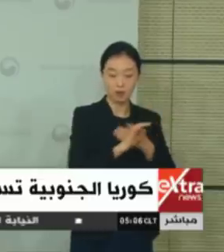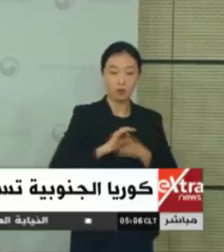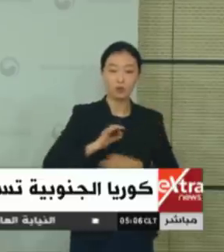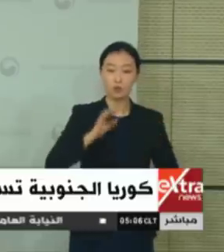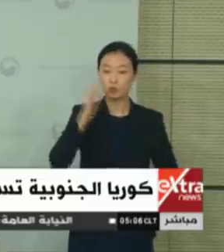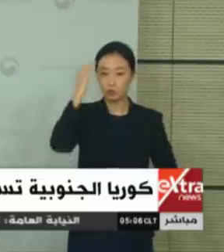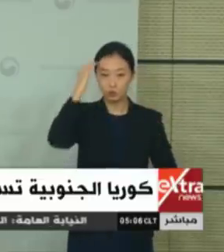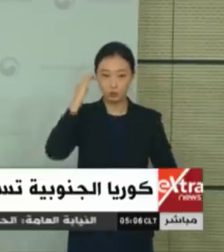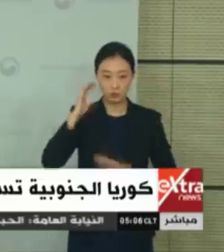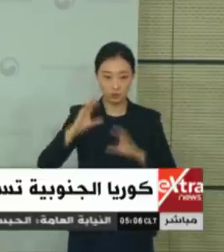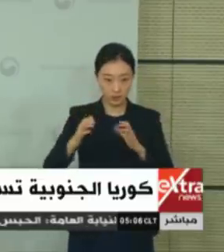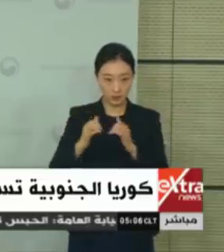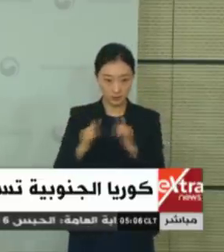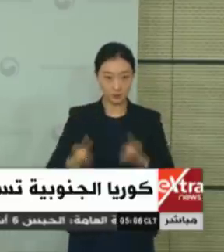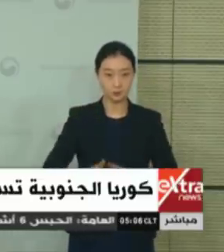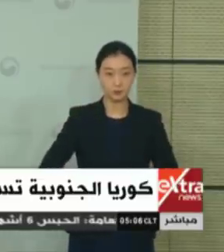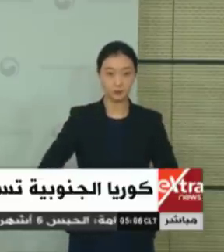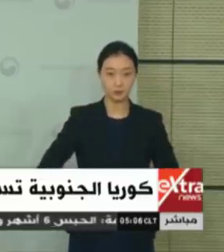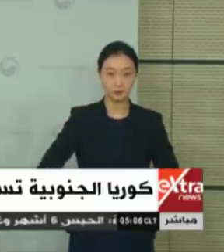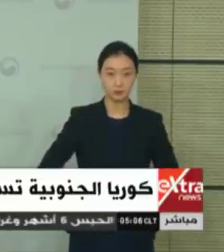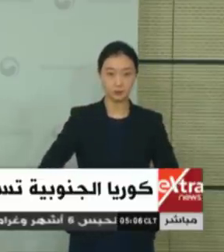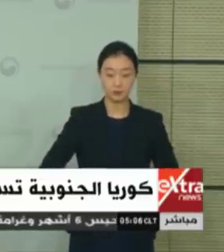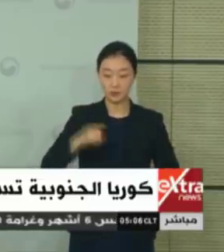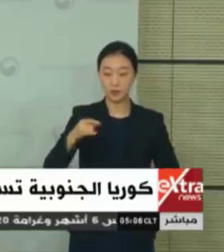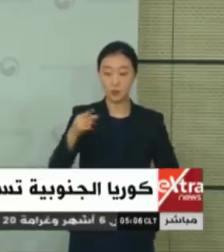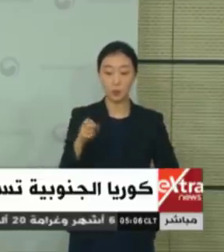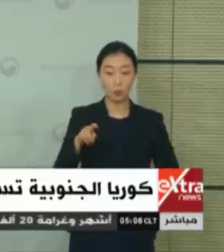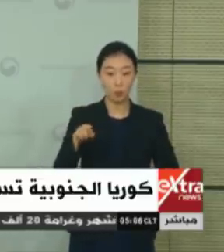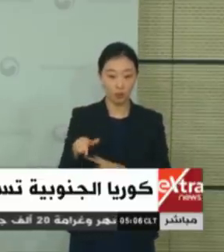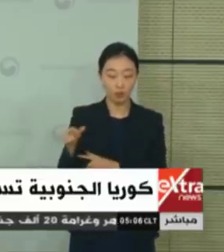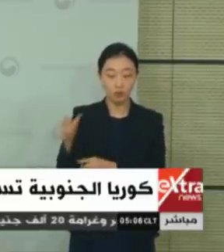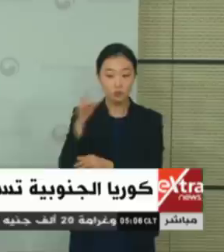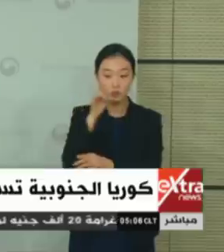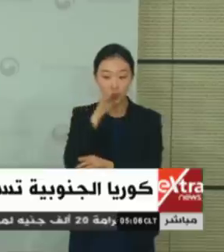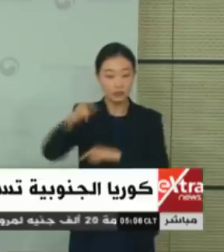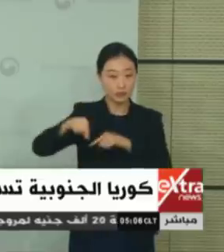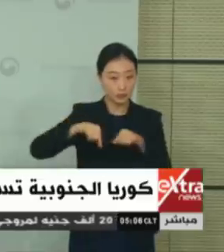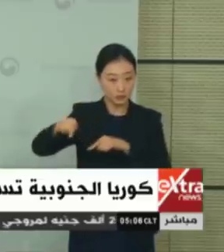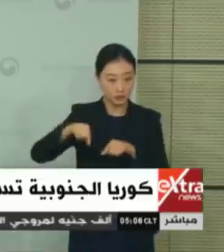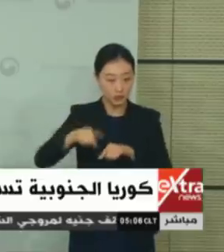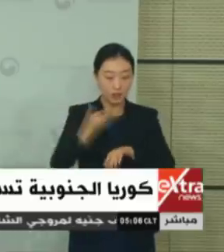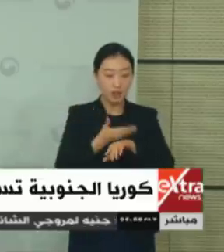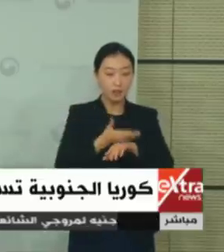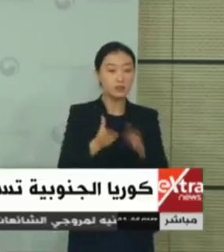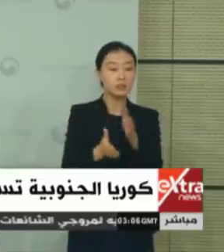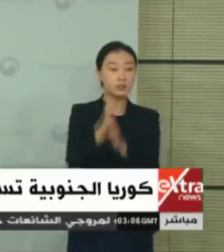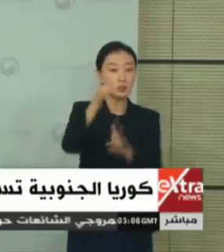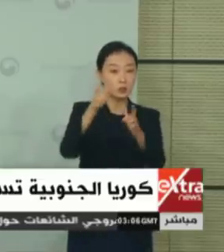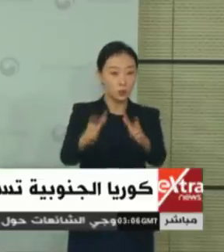أمس، ليرتفع الإجمالي إلى 152 حالة، بينما تم شفاء